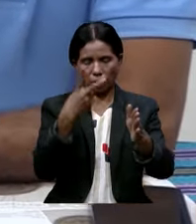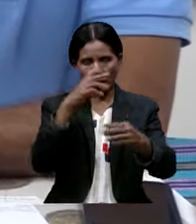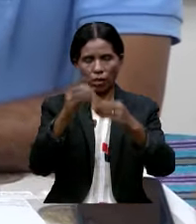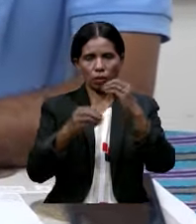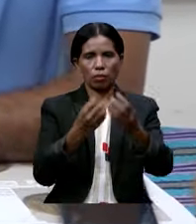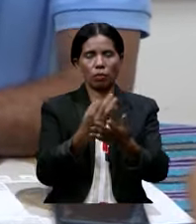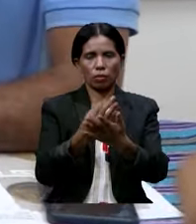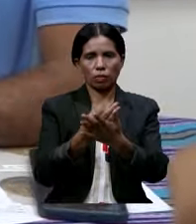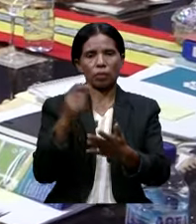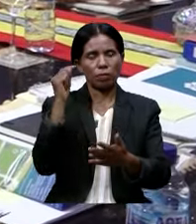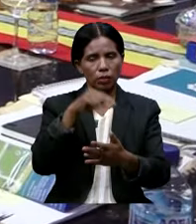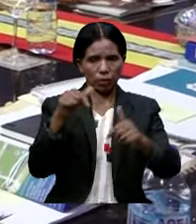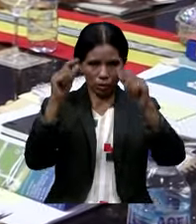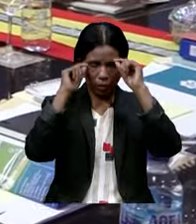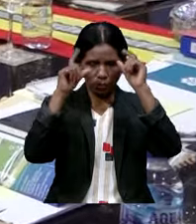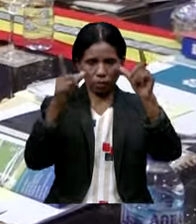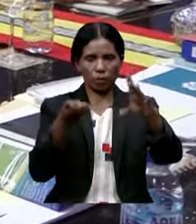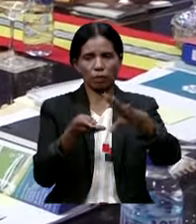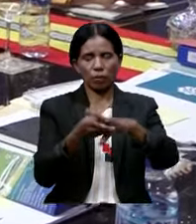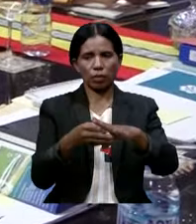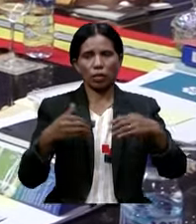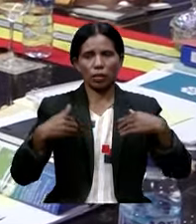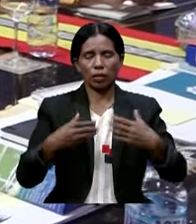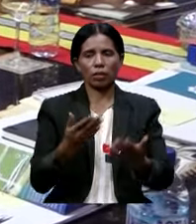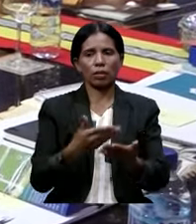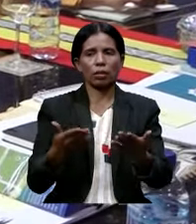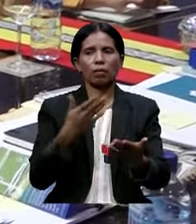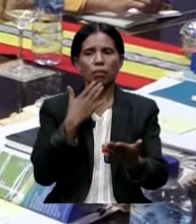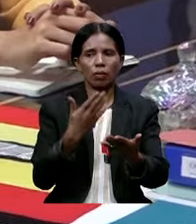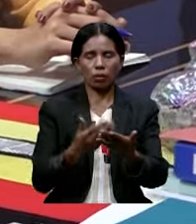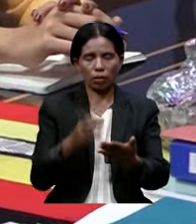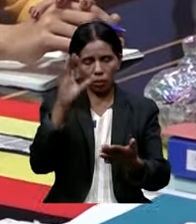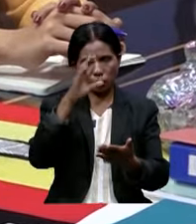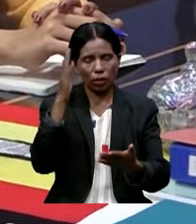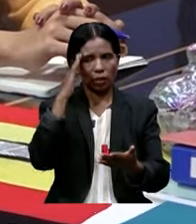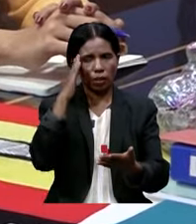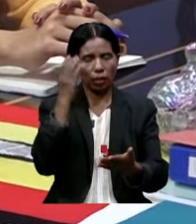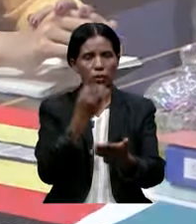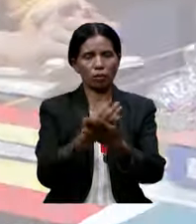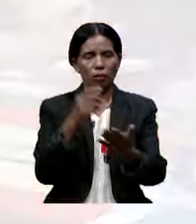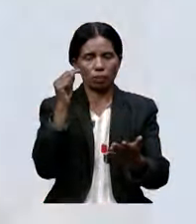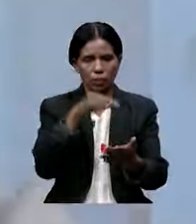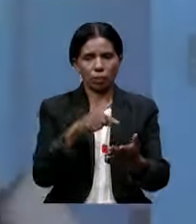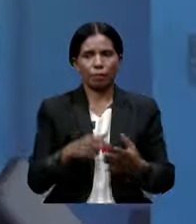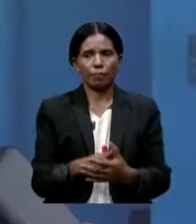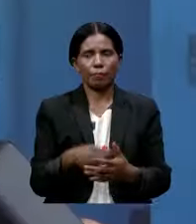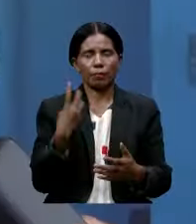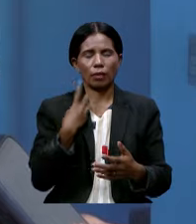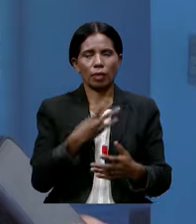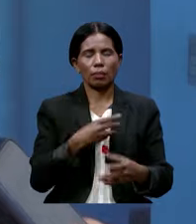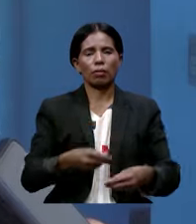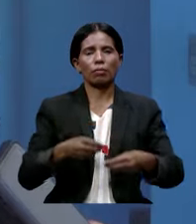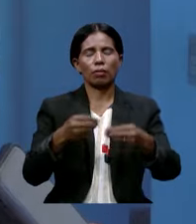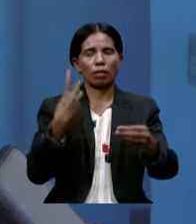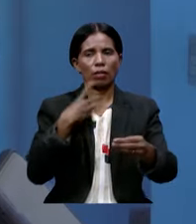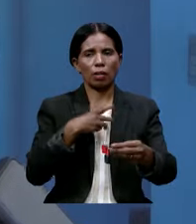Central ih Timur tambah bangkuai fasil dari dia ku atau Deta osongsu sudah kami sudah terinfo dan kami